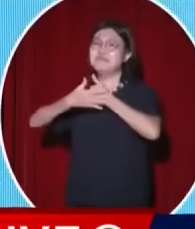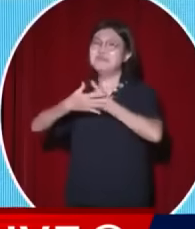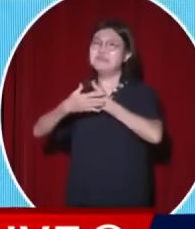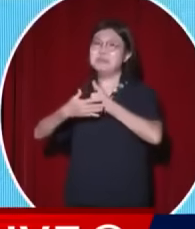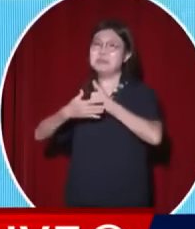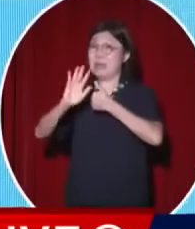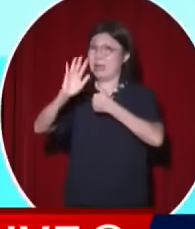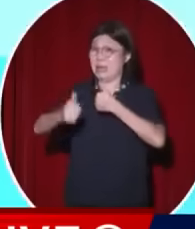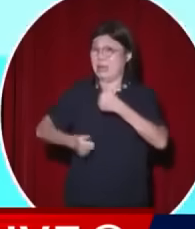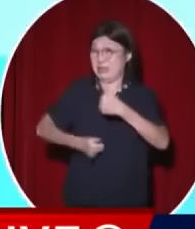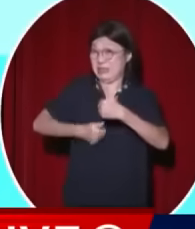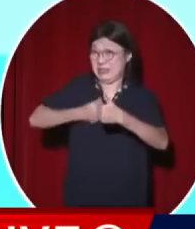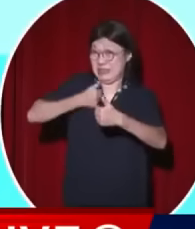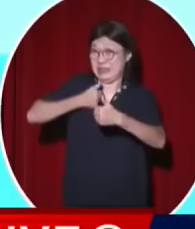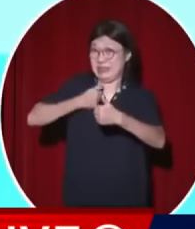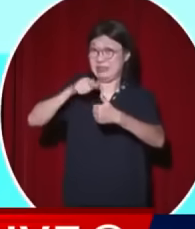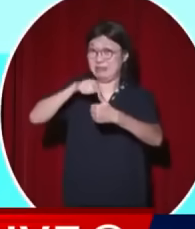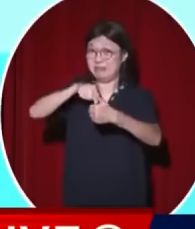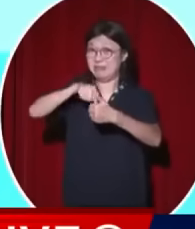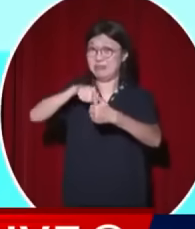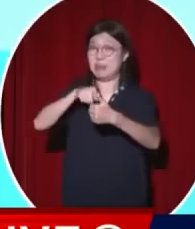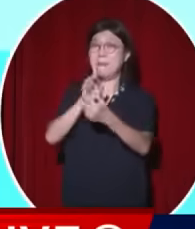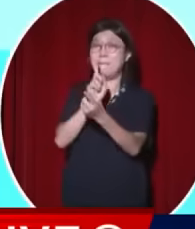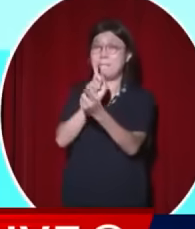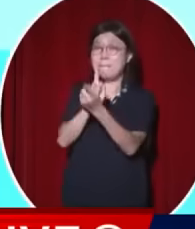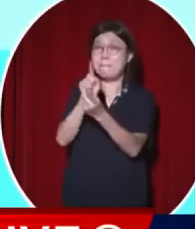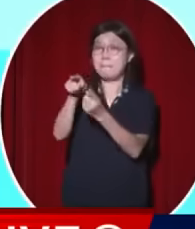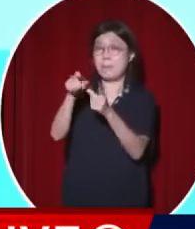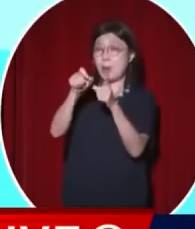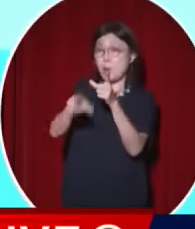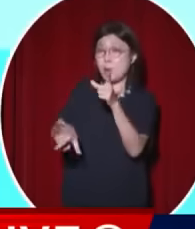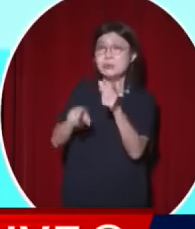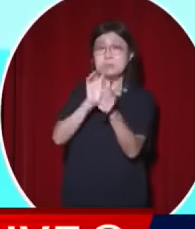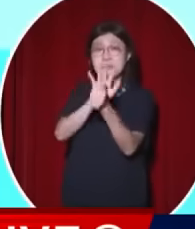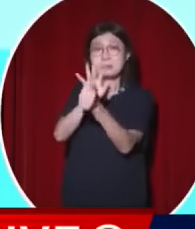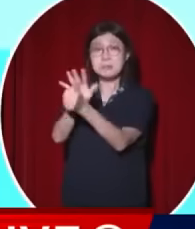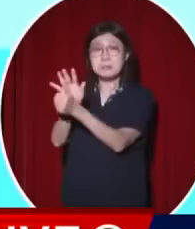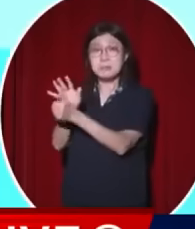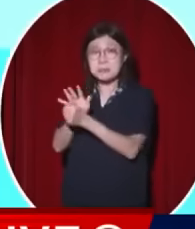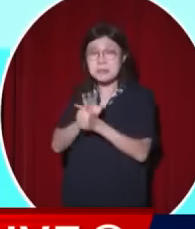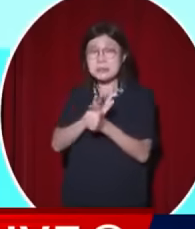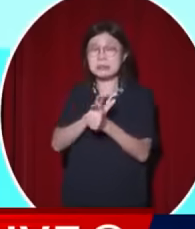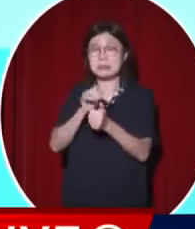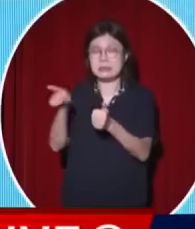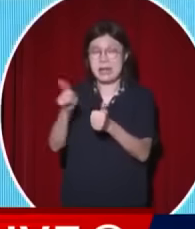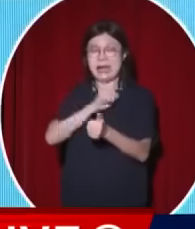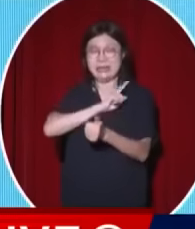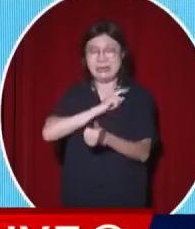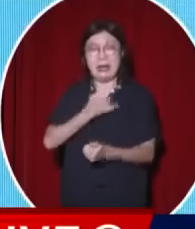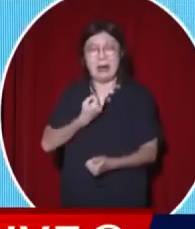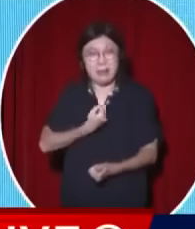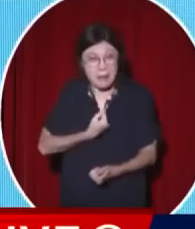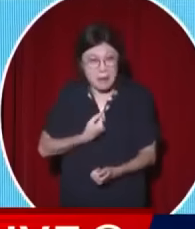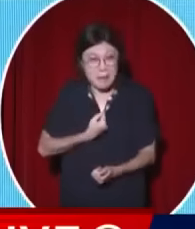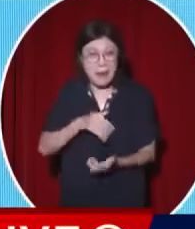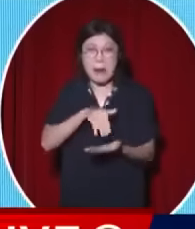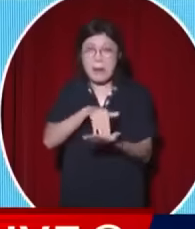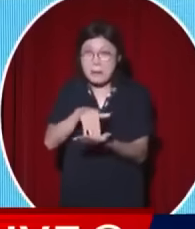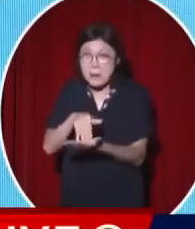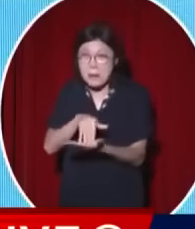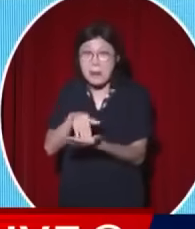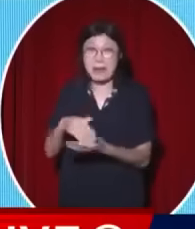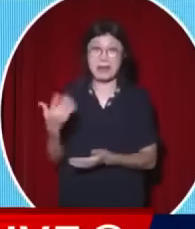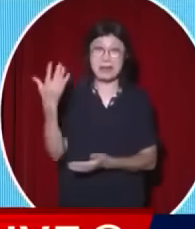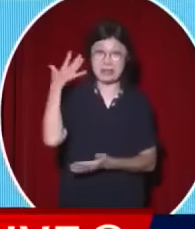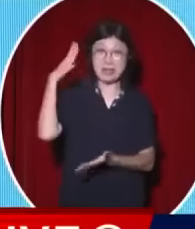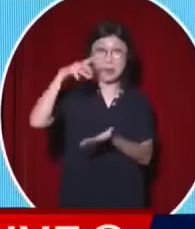事实上，为了公司的生存，他的身段比谁都还柔软。据说有一次为